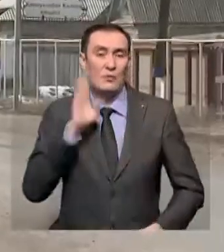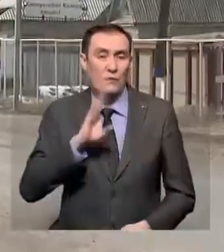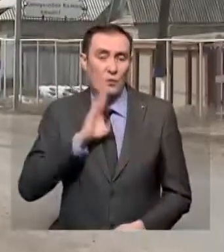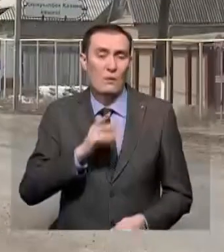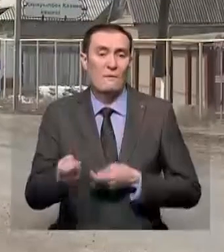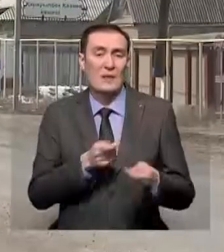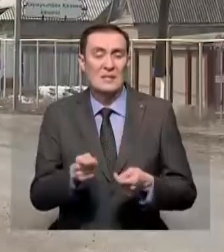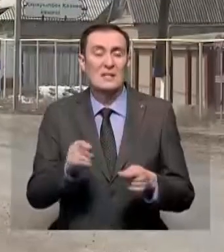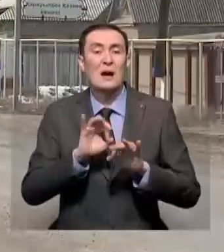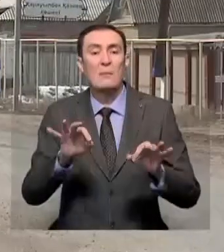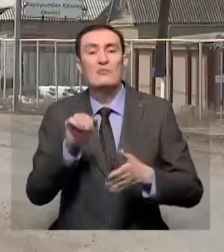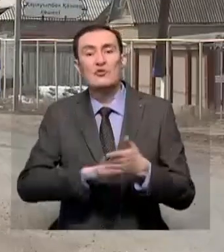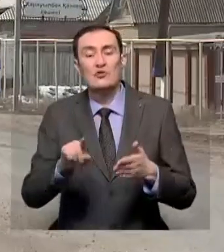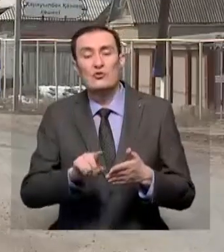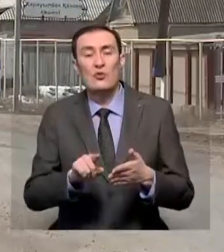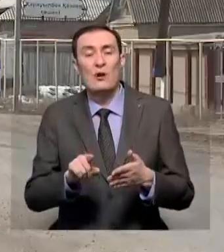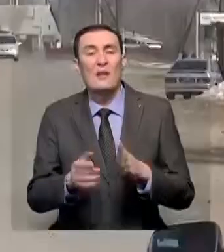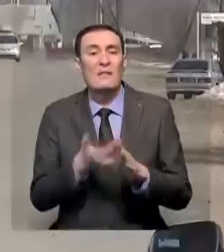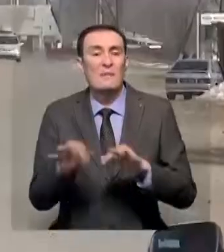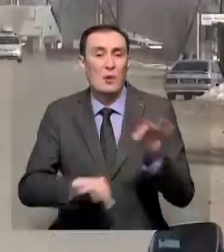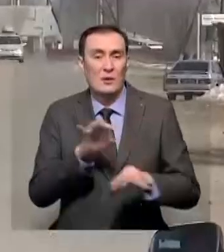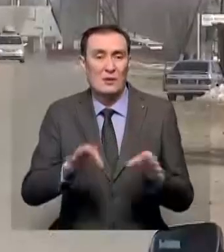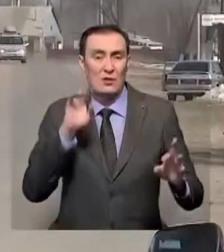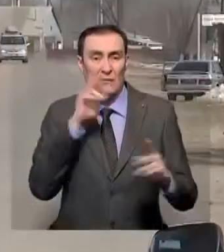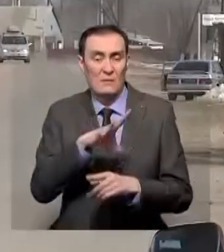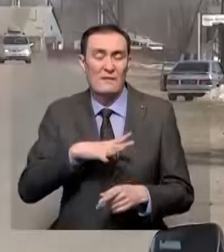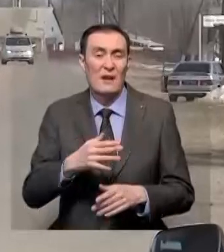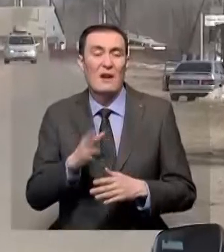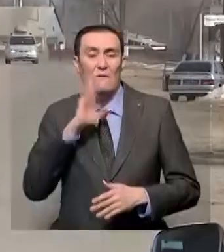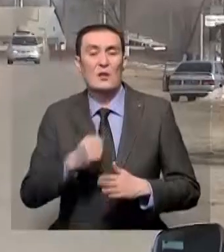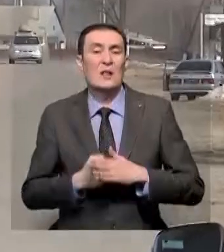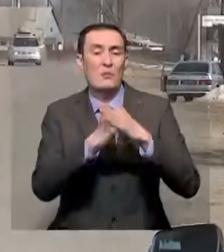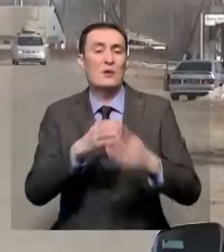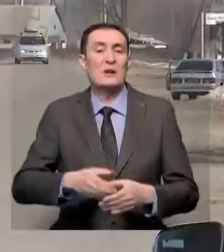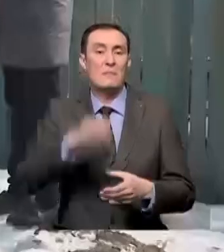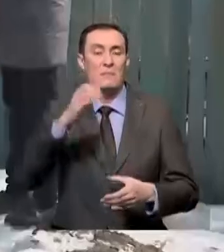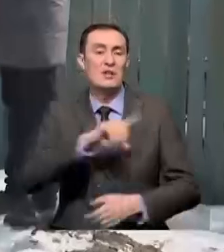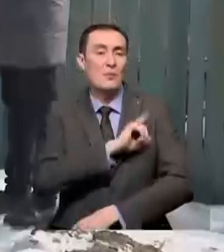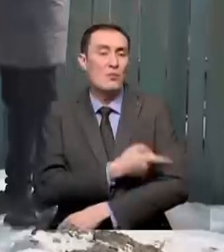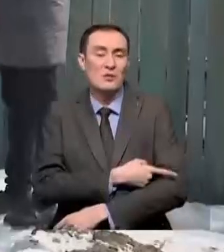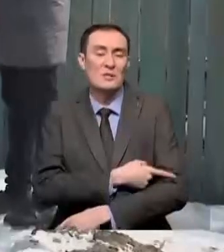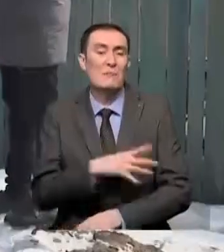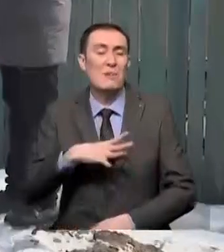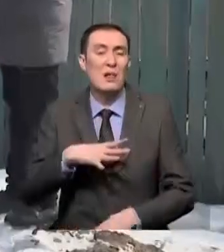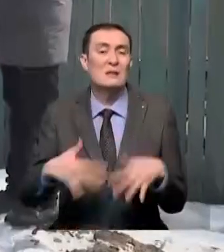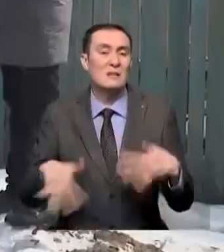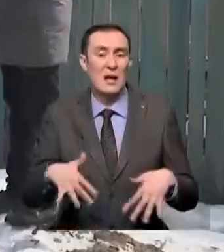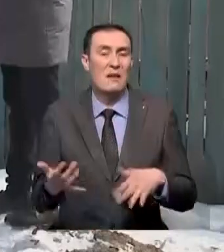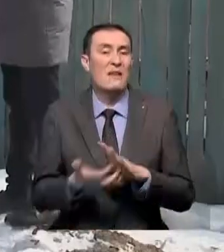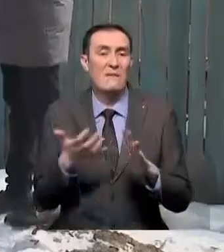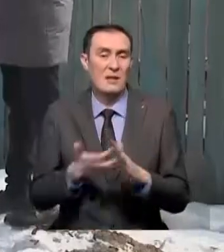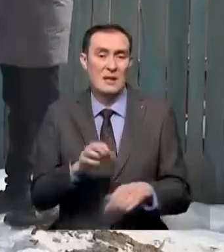воду. Местные власти объясняют это недоработками в проектировании водонапорной башни. Ее мощности оказалось недостаточно